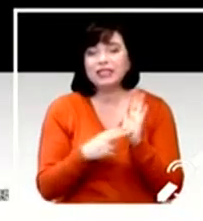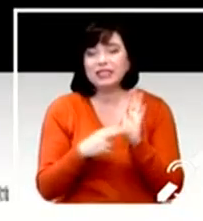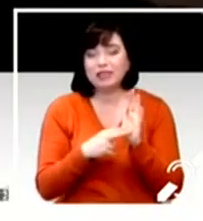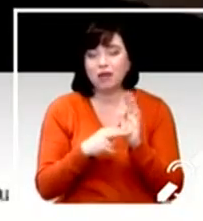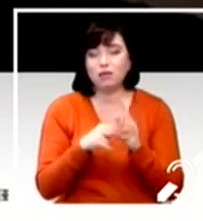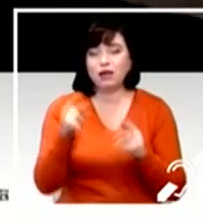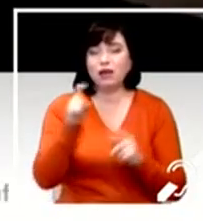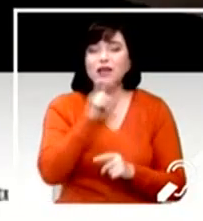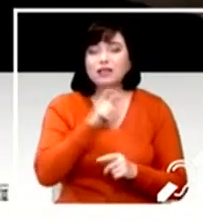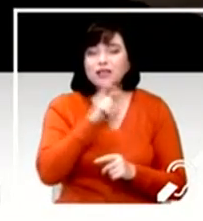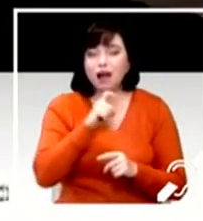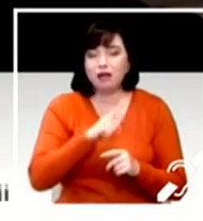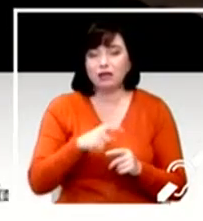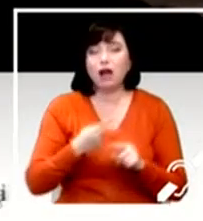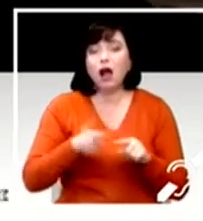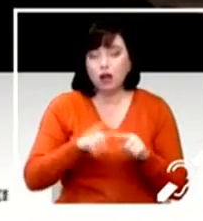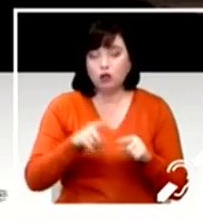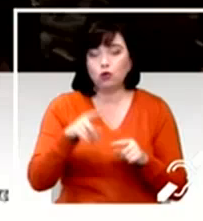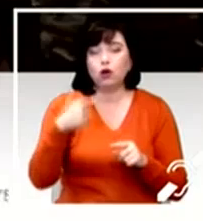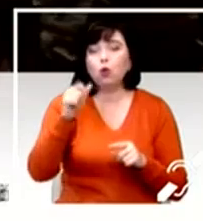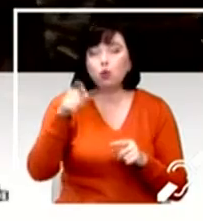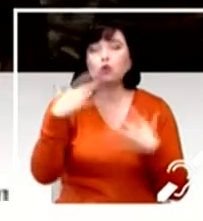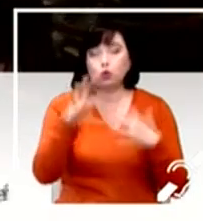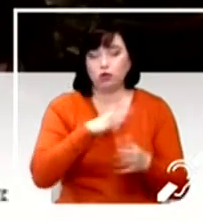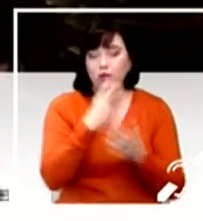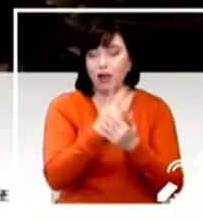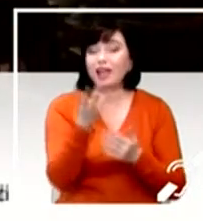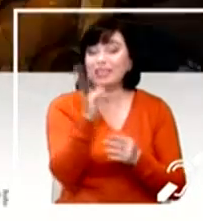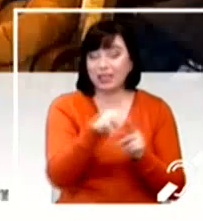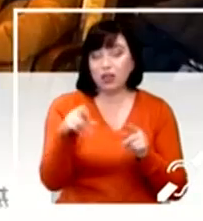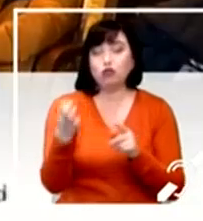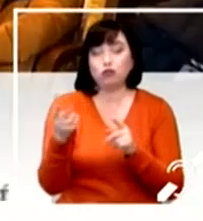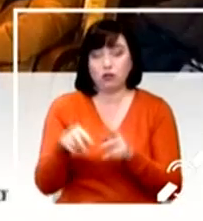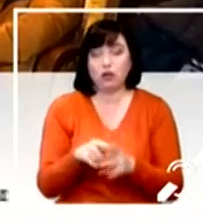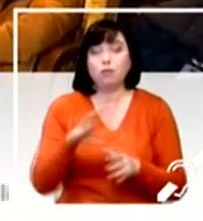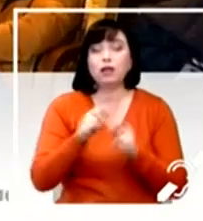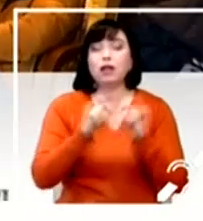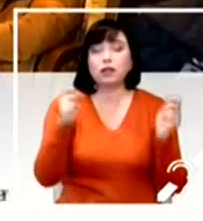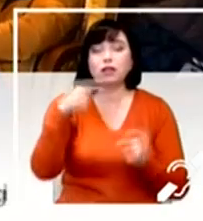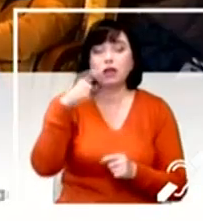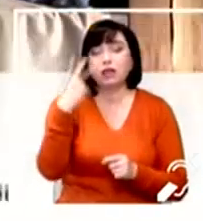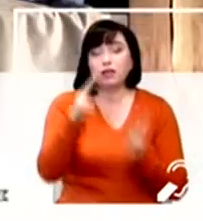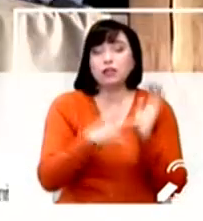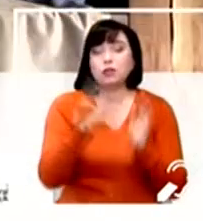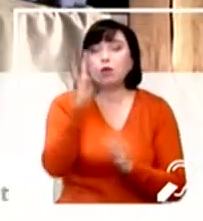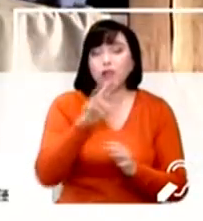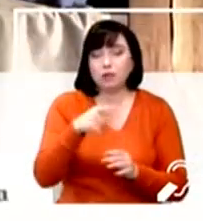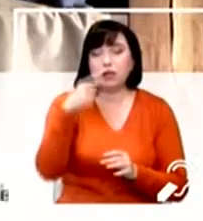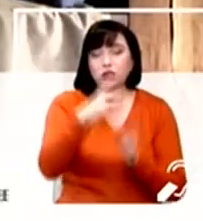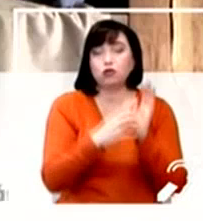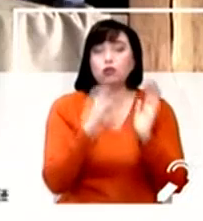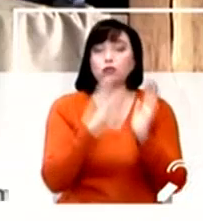șapte piese, dintre care Teatrul Guguță a montat deja 3. Teatrul pentru copii Guguță a fost fondat în 27